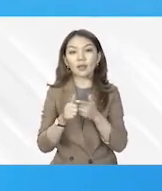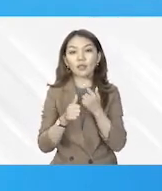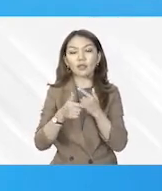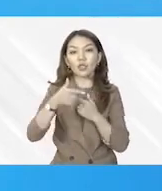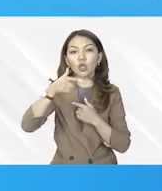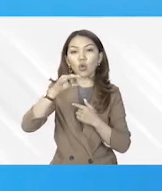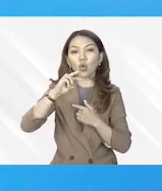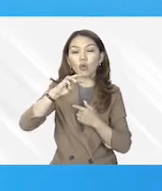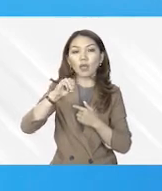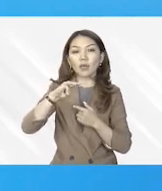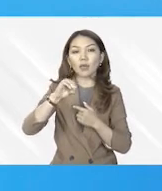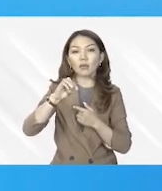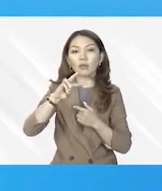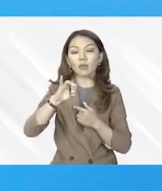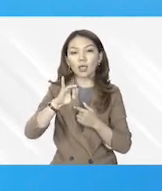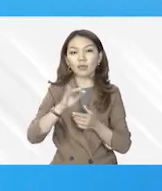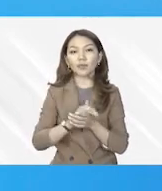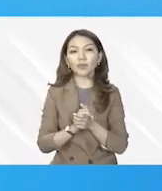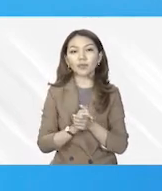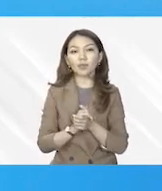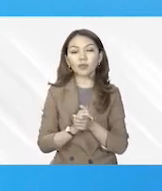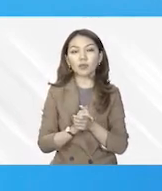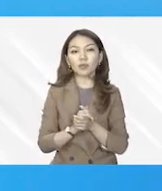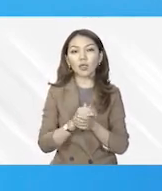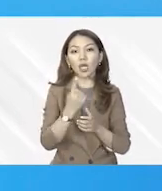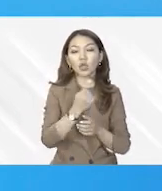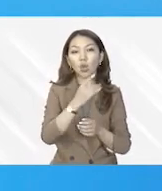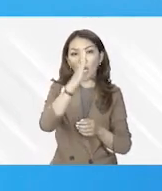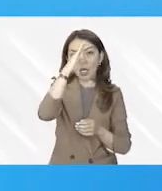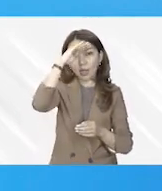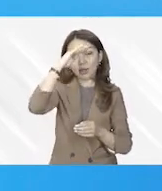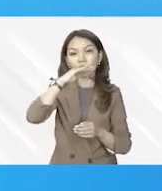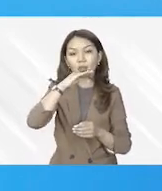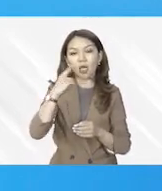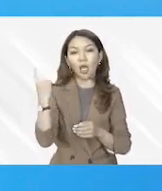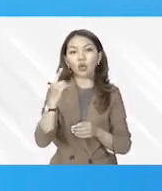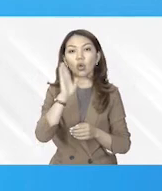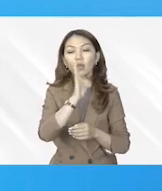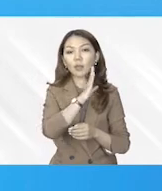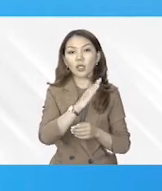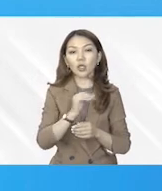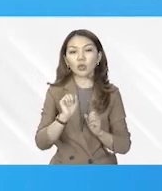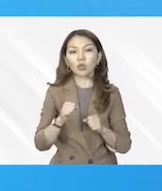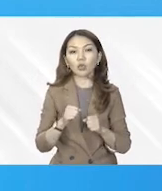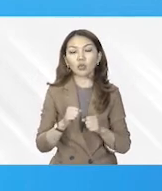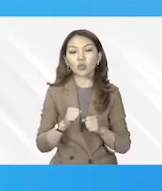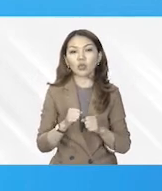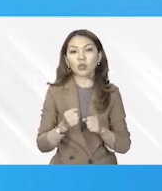гаметами. Две гаметы, одна от отца и одна от матери, могут сливаться для образования диплоидного